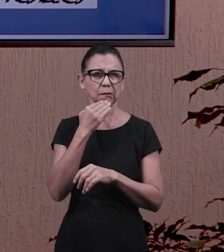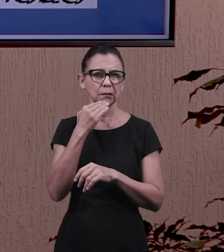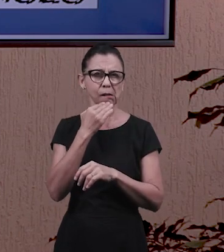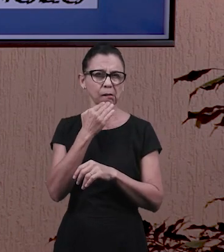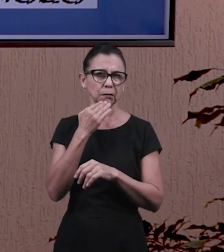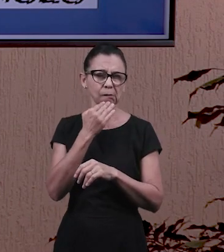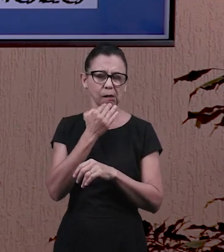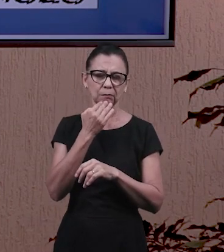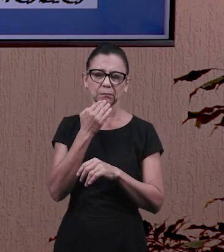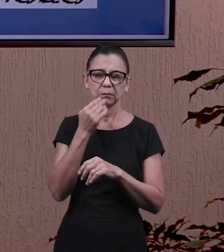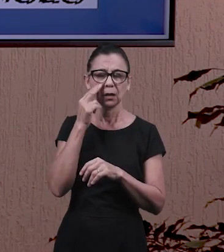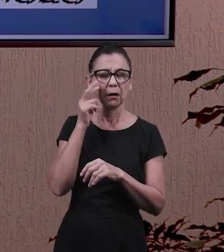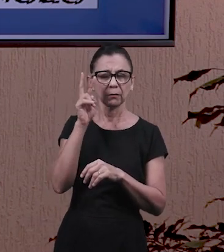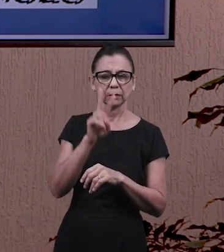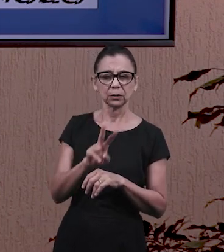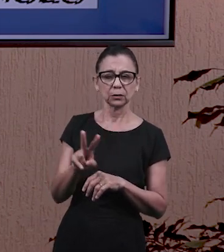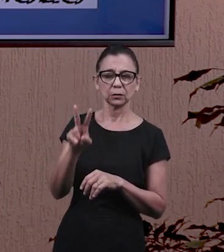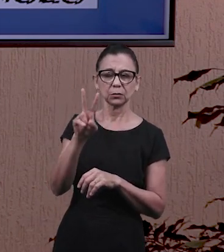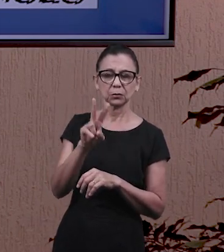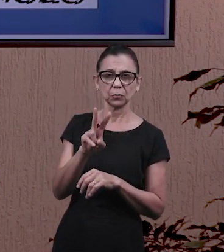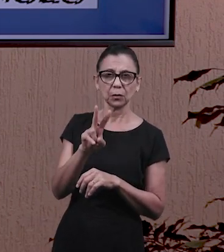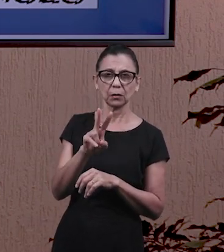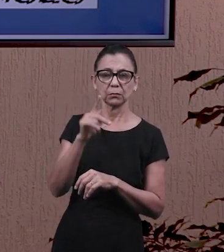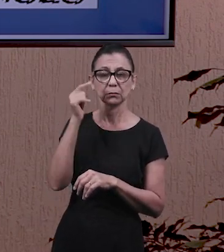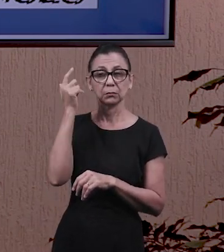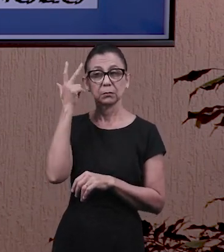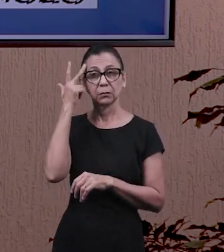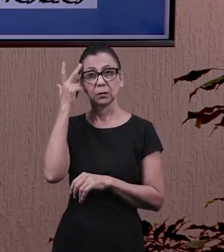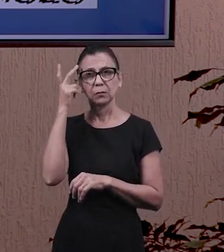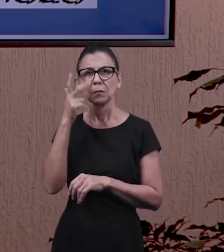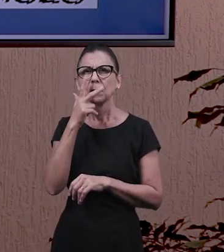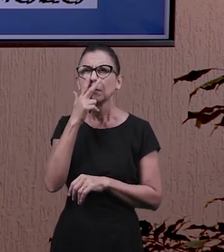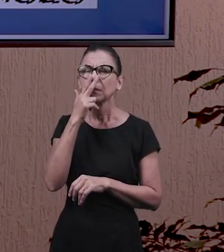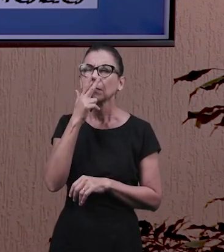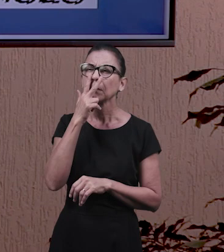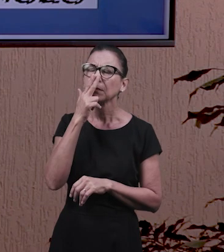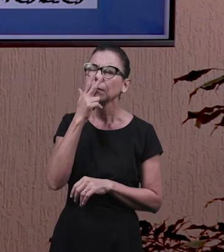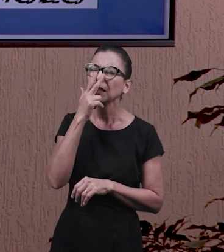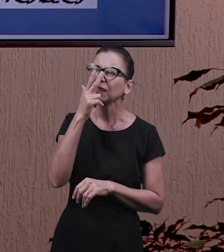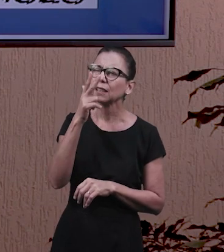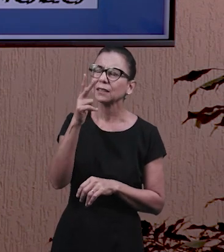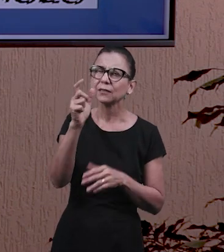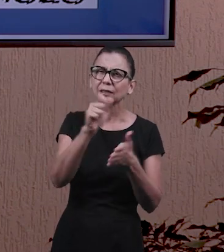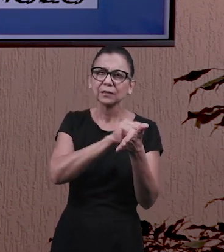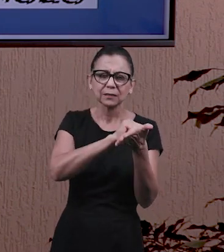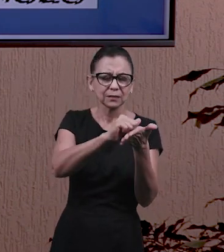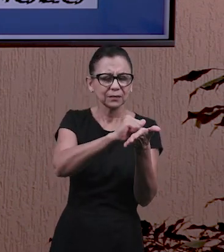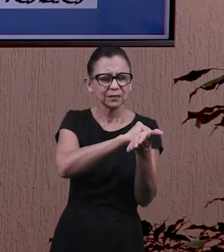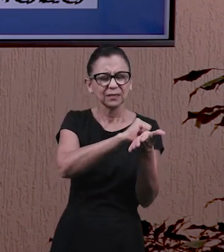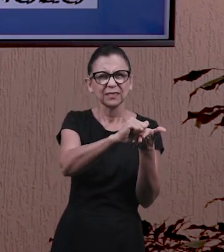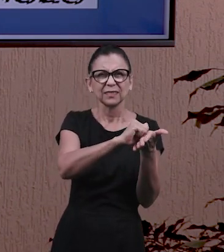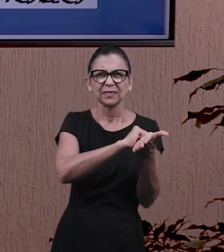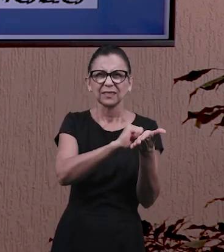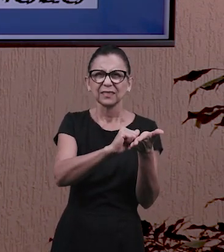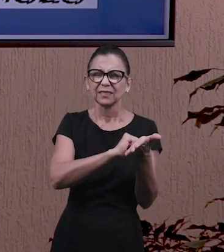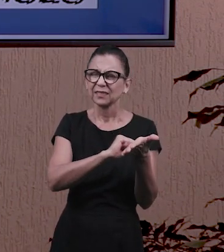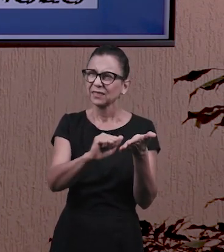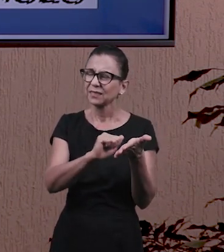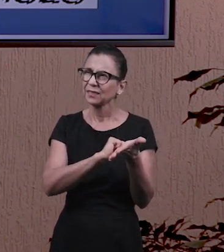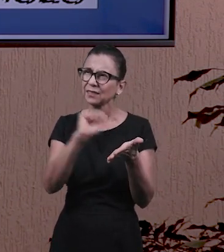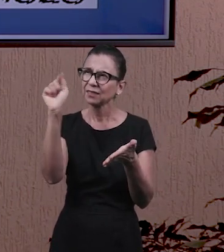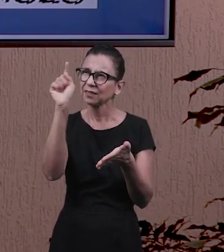altéré, ils vont voir. Regardez, c'est la distorsion visuelle, plus commun. Il paraît qu'on passe une espèce